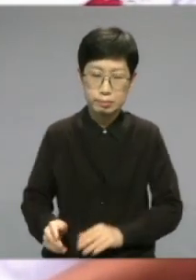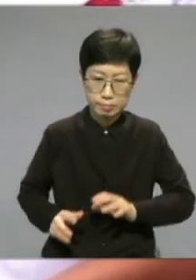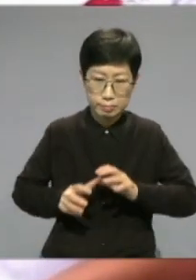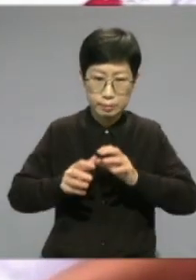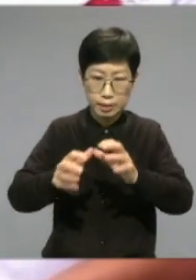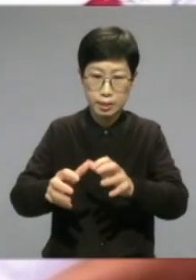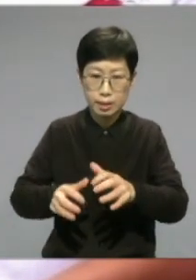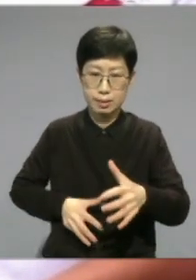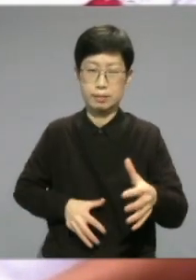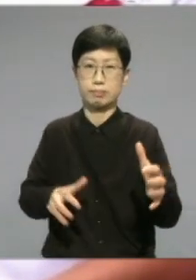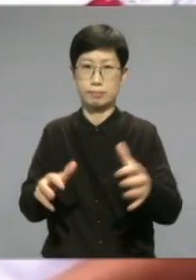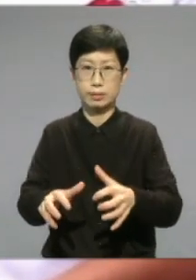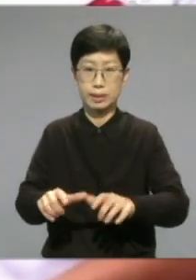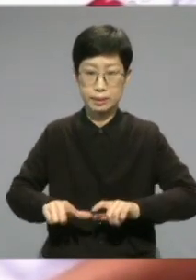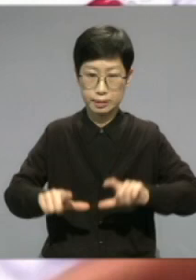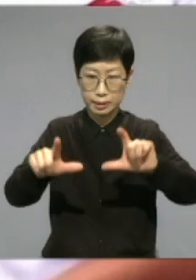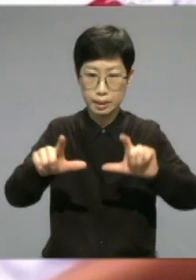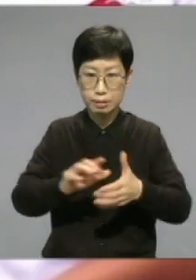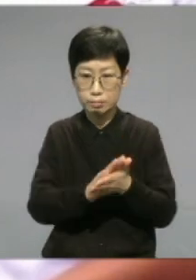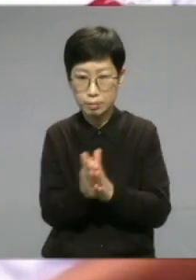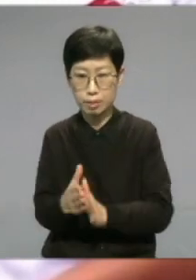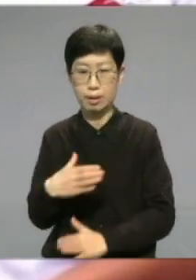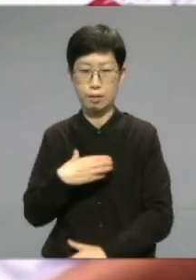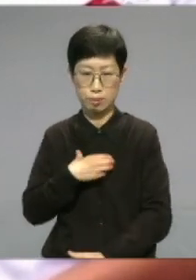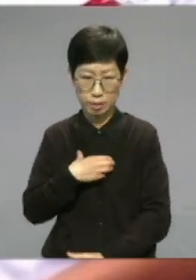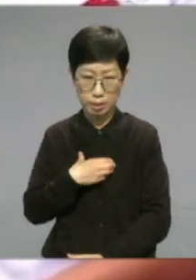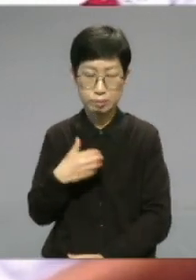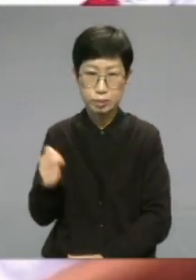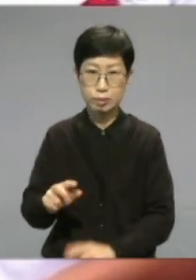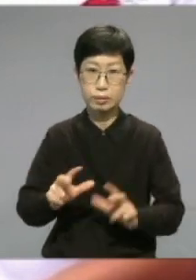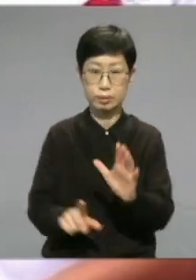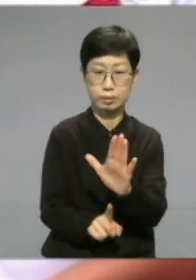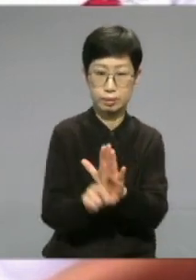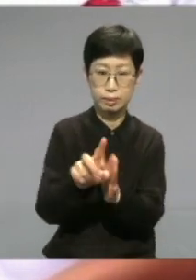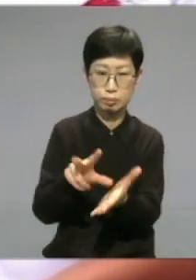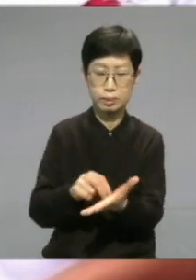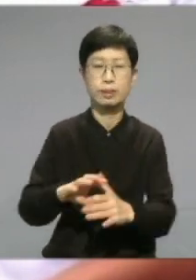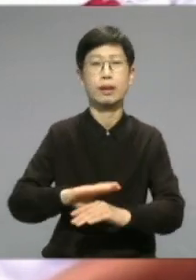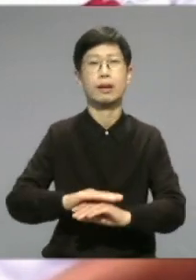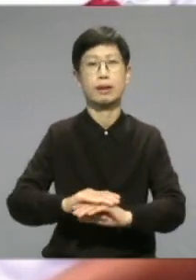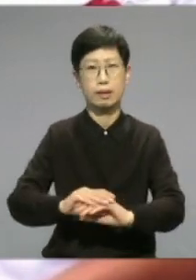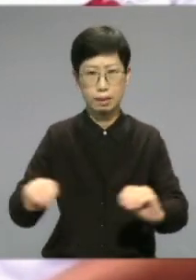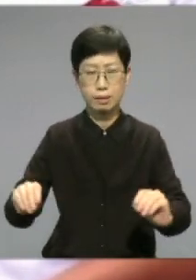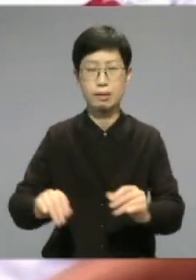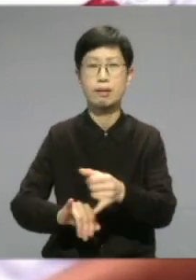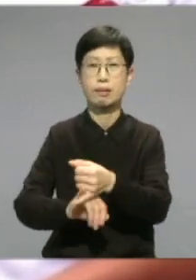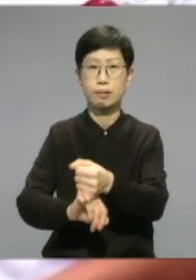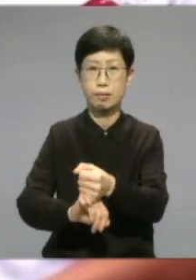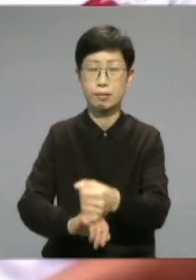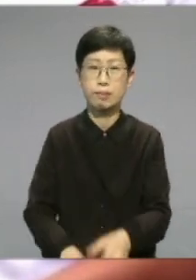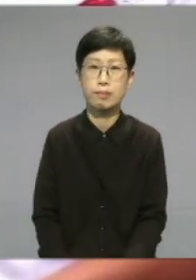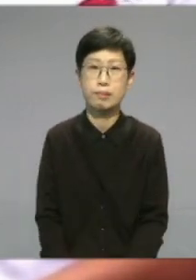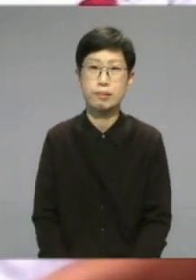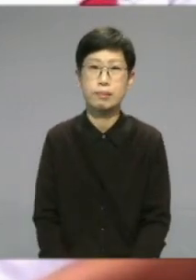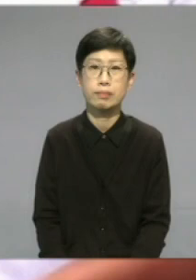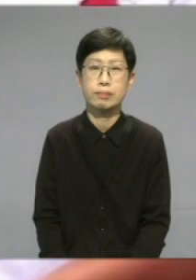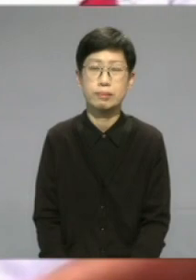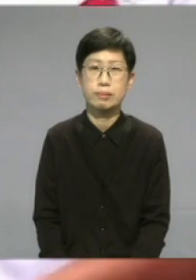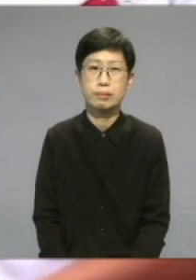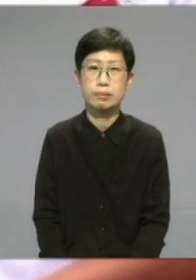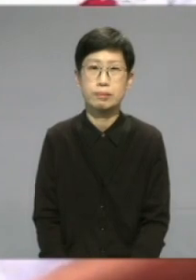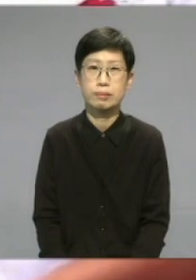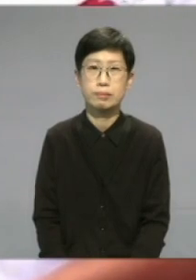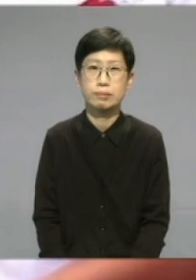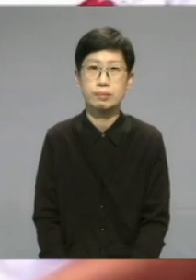entre nuestra propia capacidad y las capacidades internacionales solventamos este momento